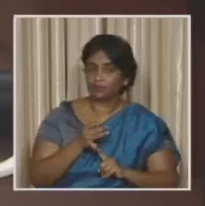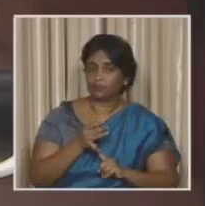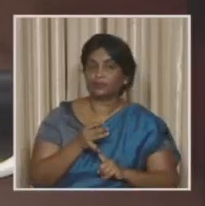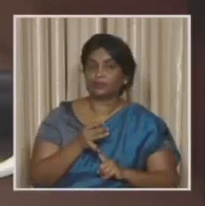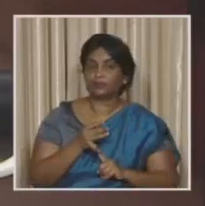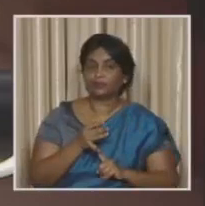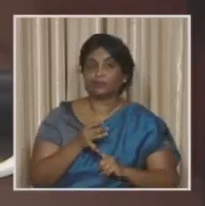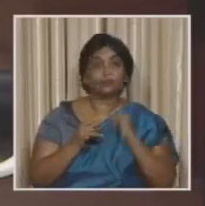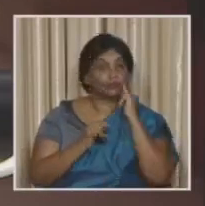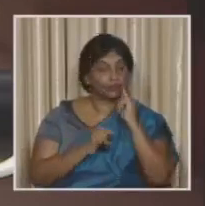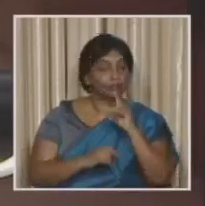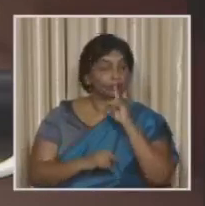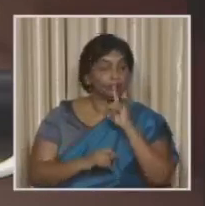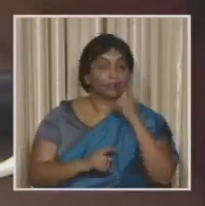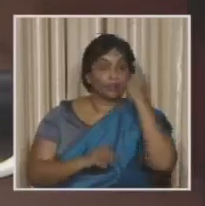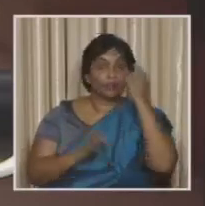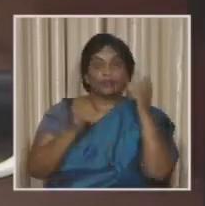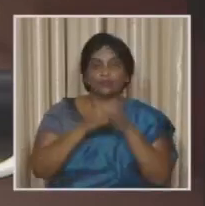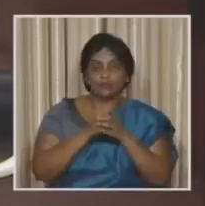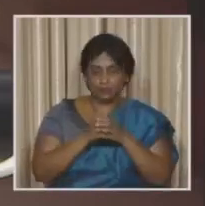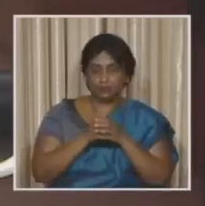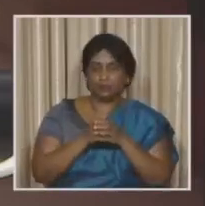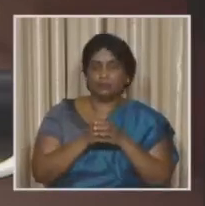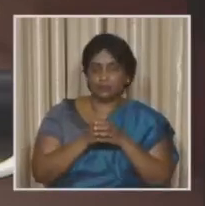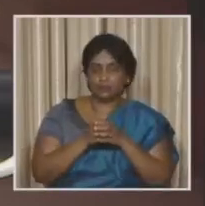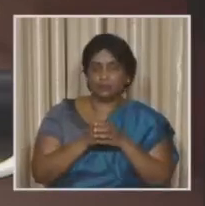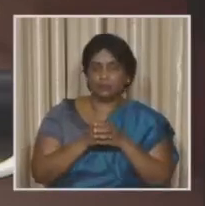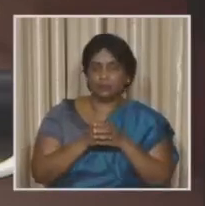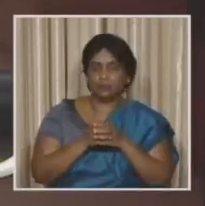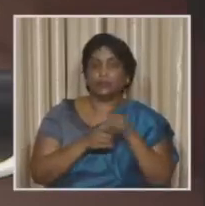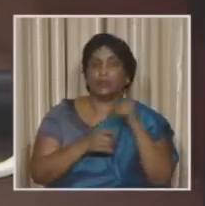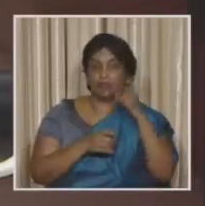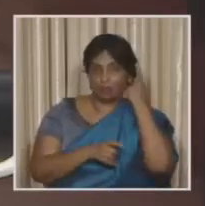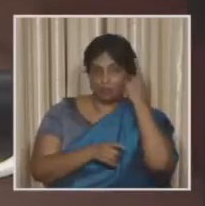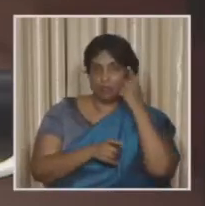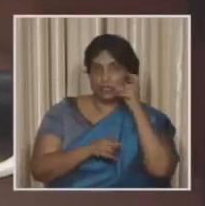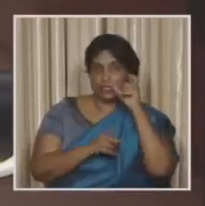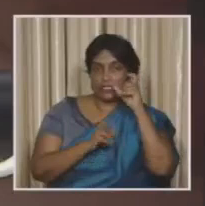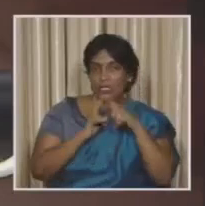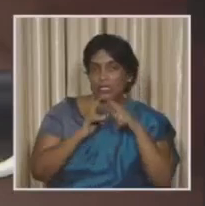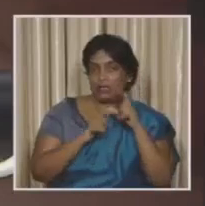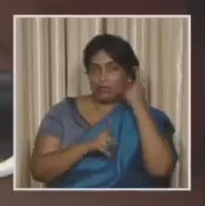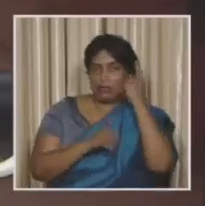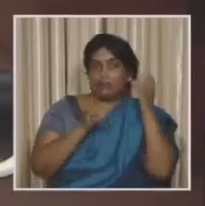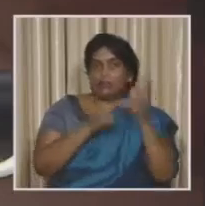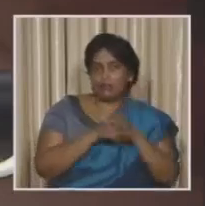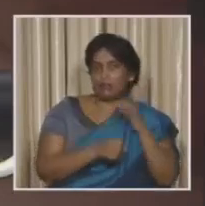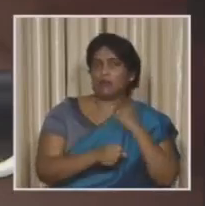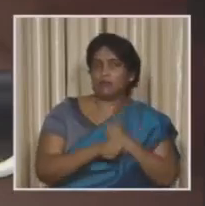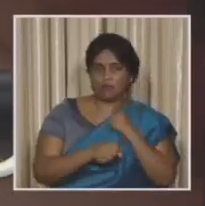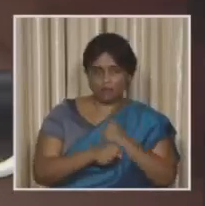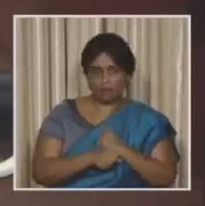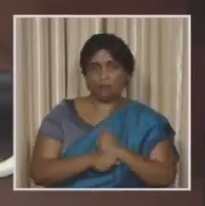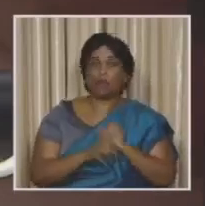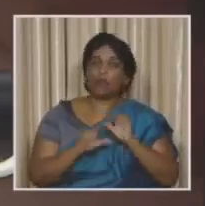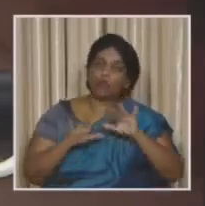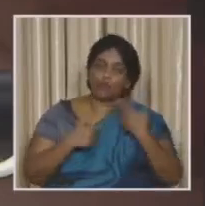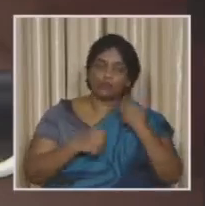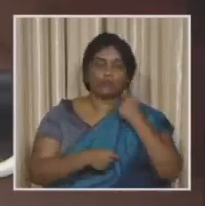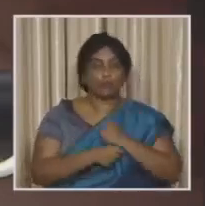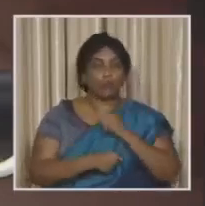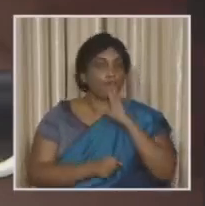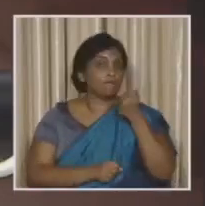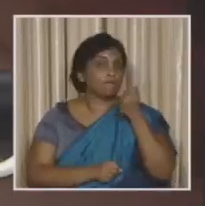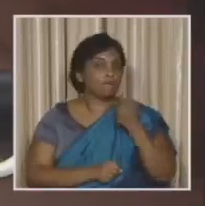Ilang ke coidan awak kelana me budhi ansa pilih bandu. Oh budhi ansa, mahitanwa rajyek, oh ne am rajyek ata